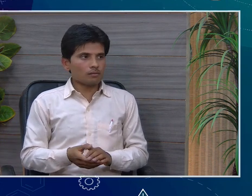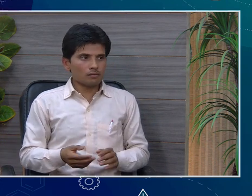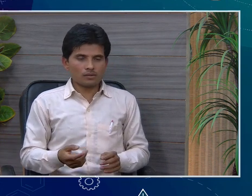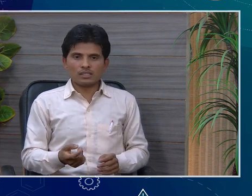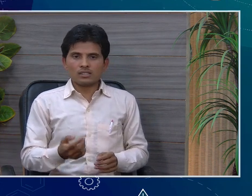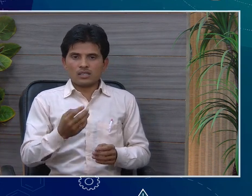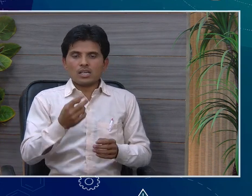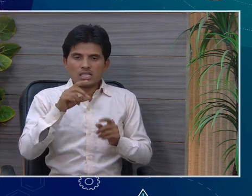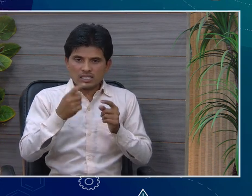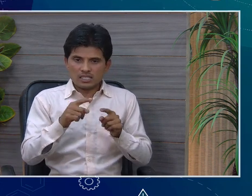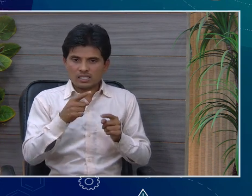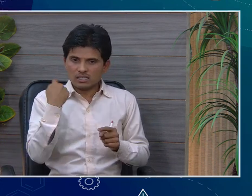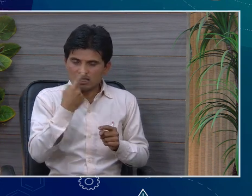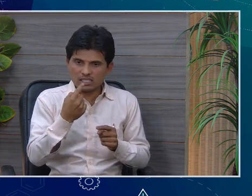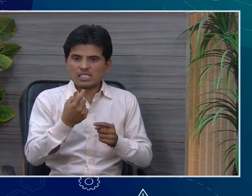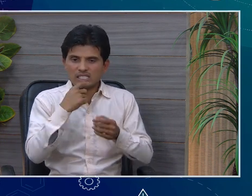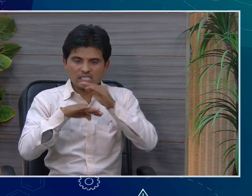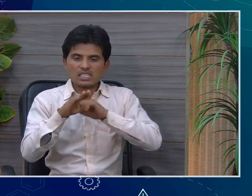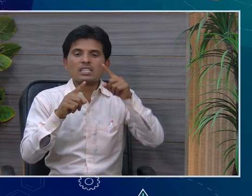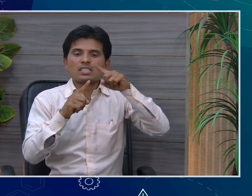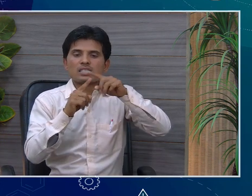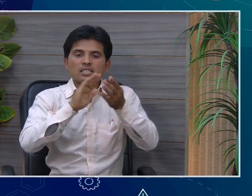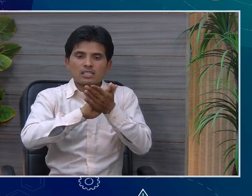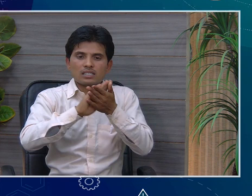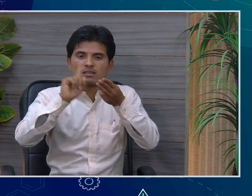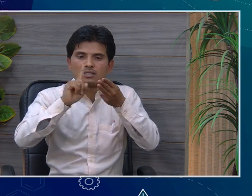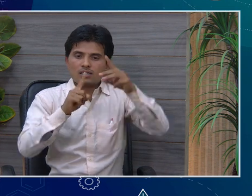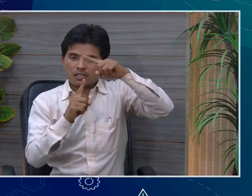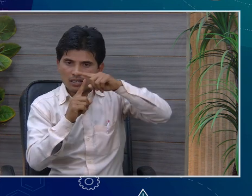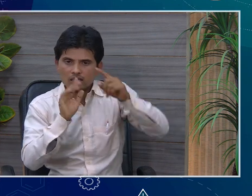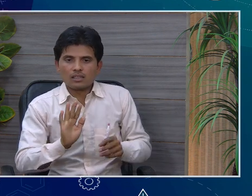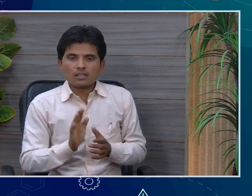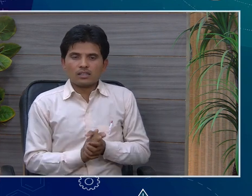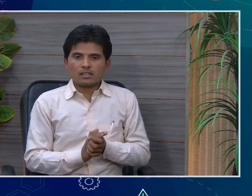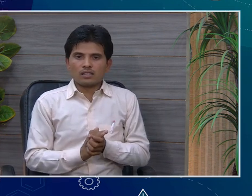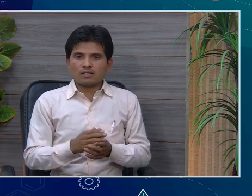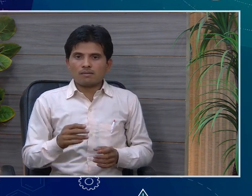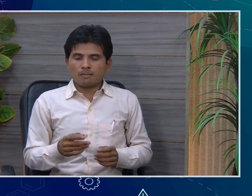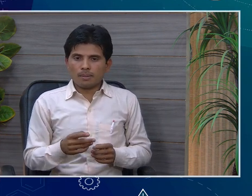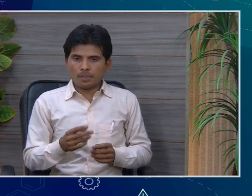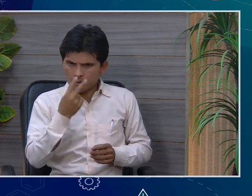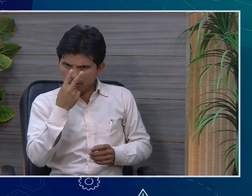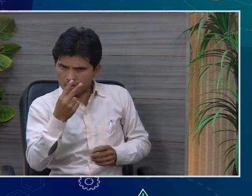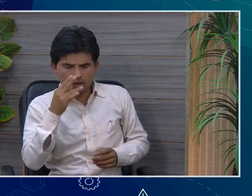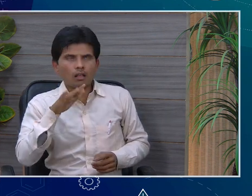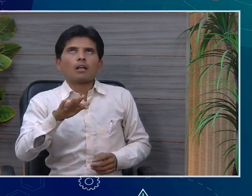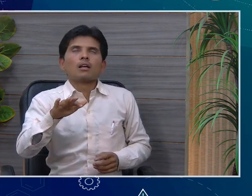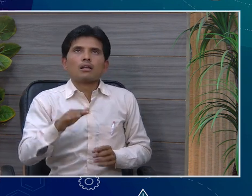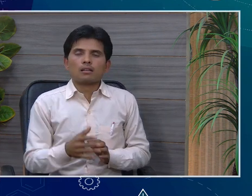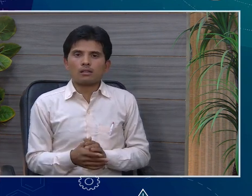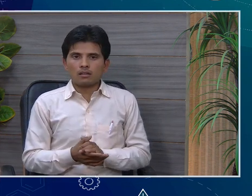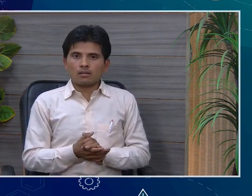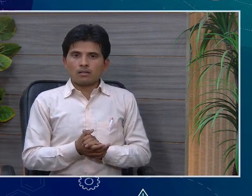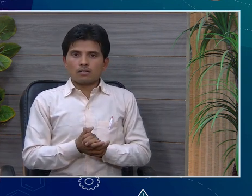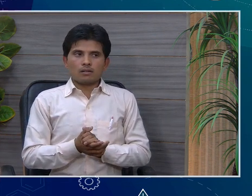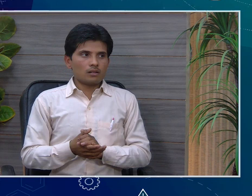मुंह के अंदर खुद हर बच्चे के मुंह में जाता है ना तो उसको को कैसे प्रेसर्व करें और मालिक बच्चा है जो देख नहीं सकता उसके बाद जो